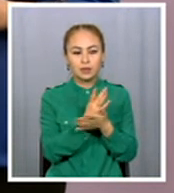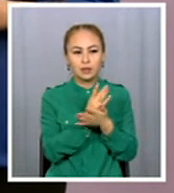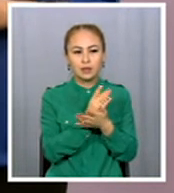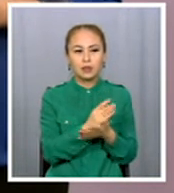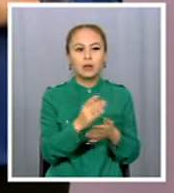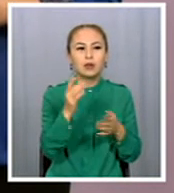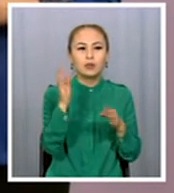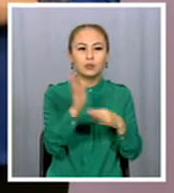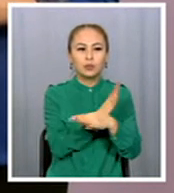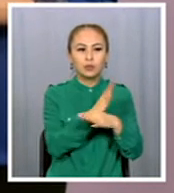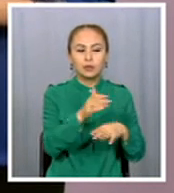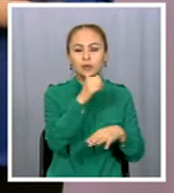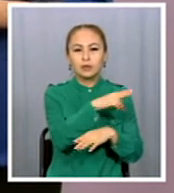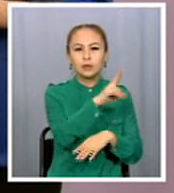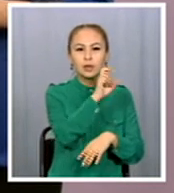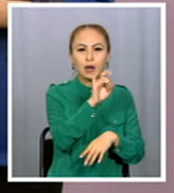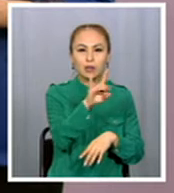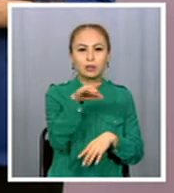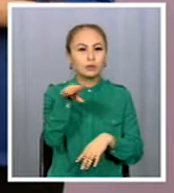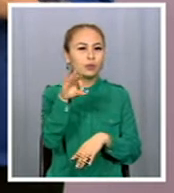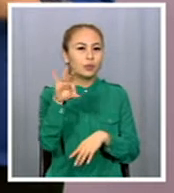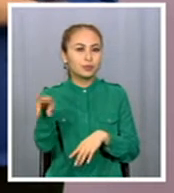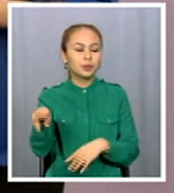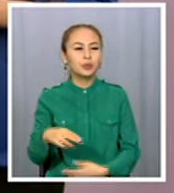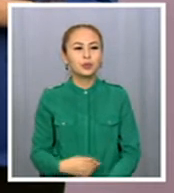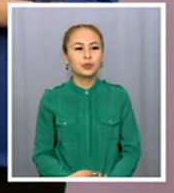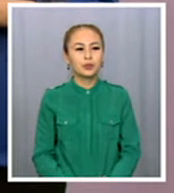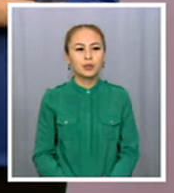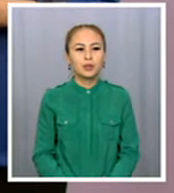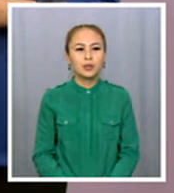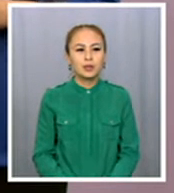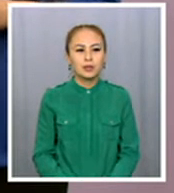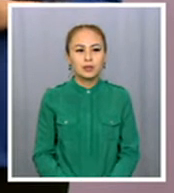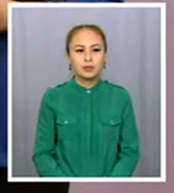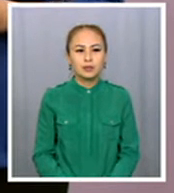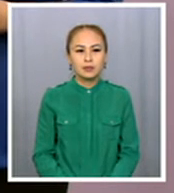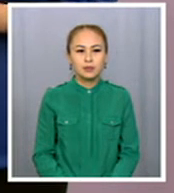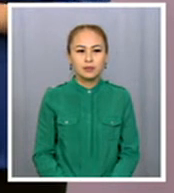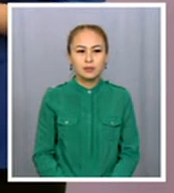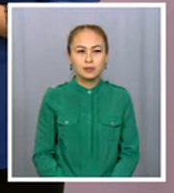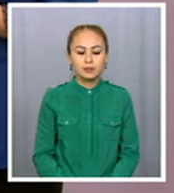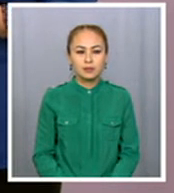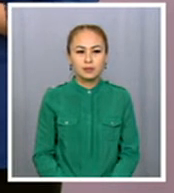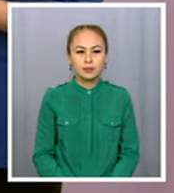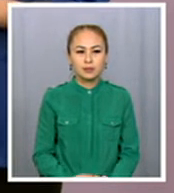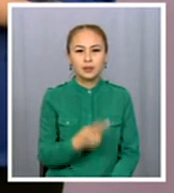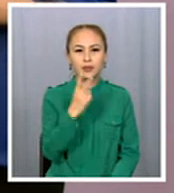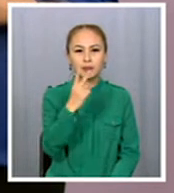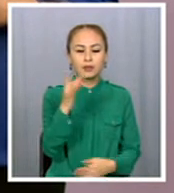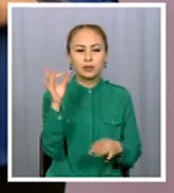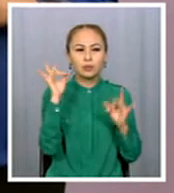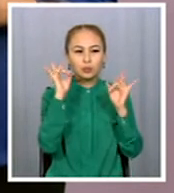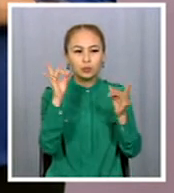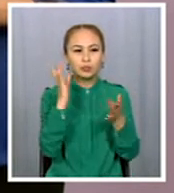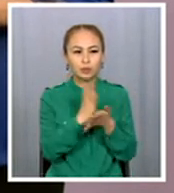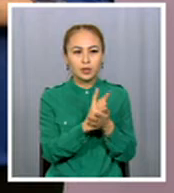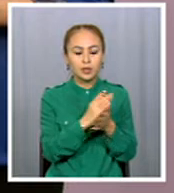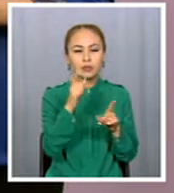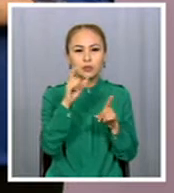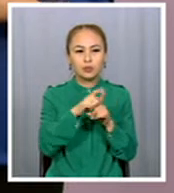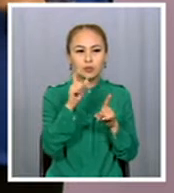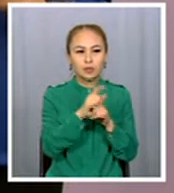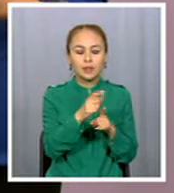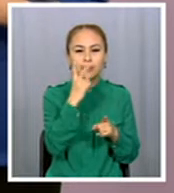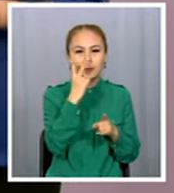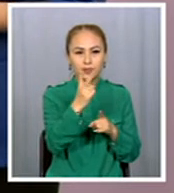бөлейік. Картоп. Неше буын бар? Иә, 2 буын бар. Себебі сөзде